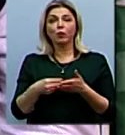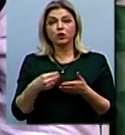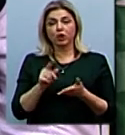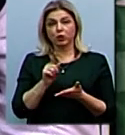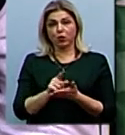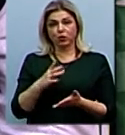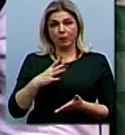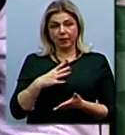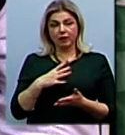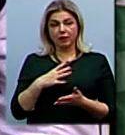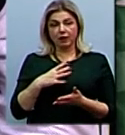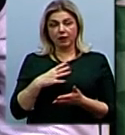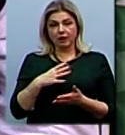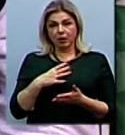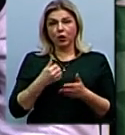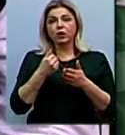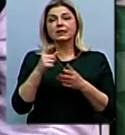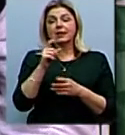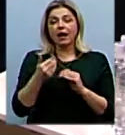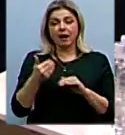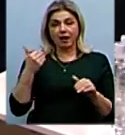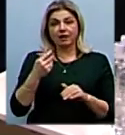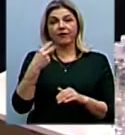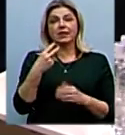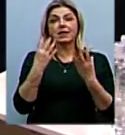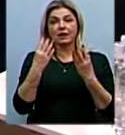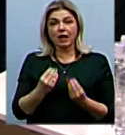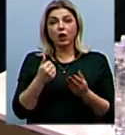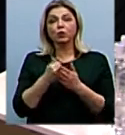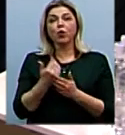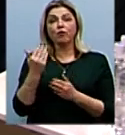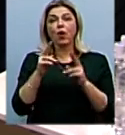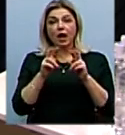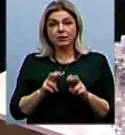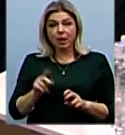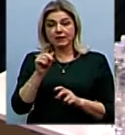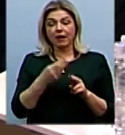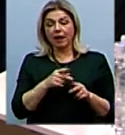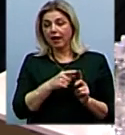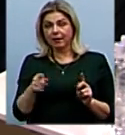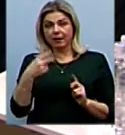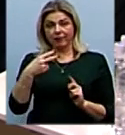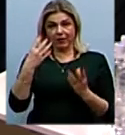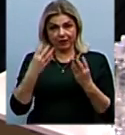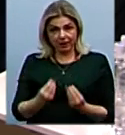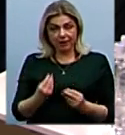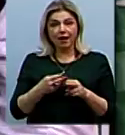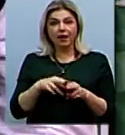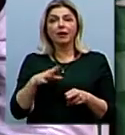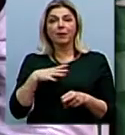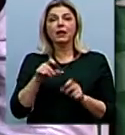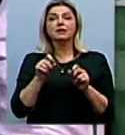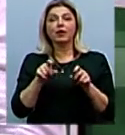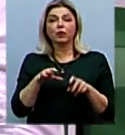быть определен за 20 дней до его рассмотрения. И за эти 20 дней было... Вот то вот золотое время для